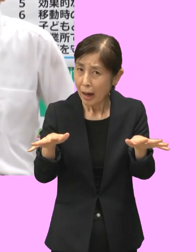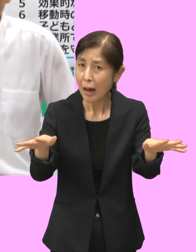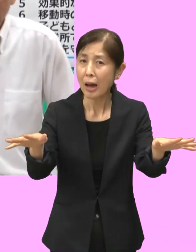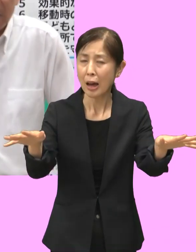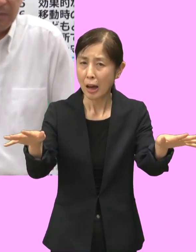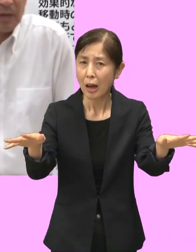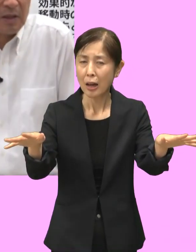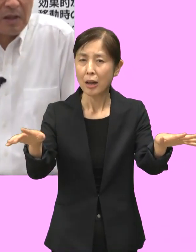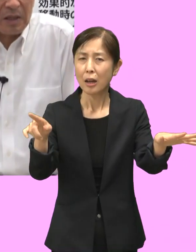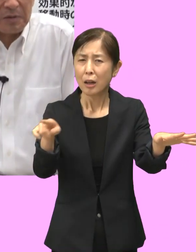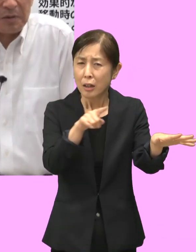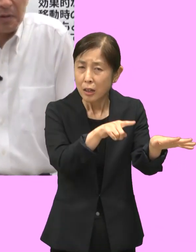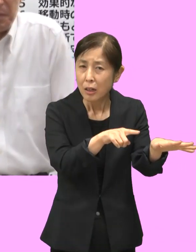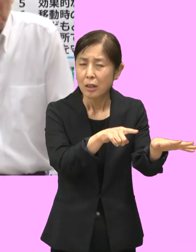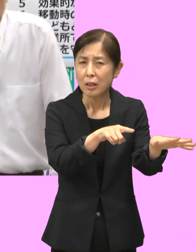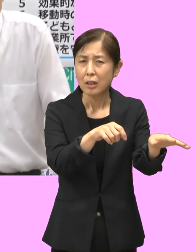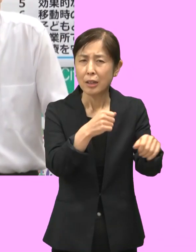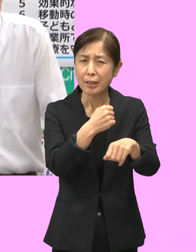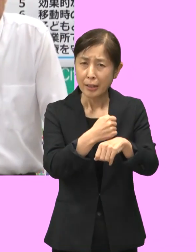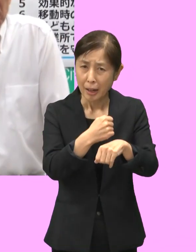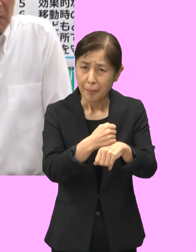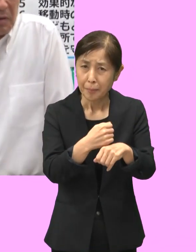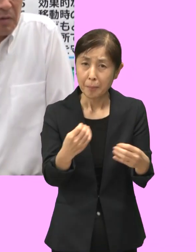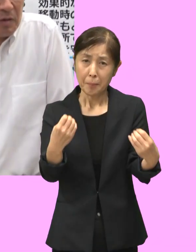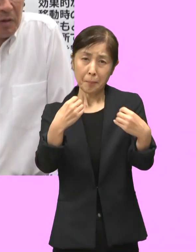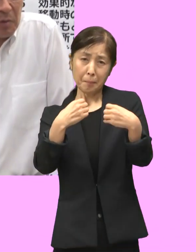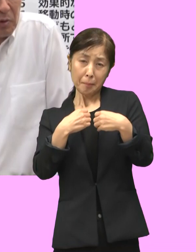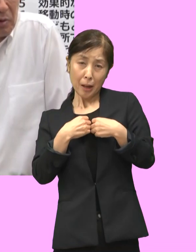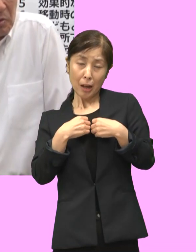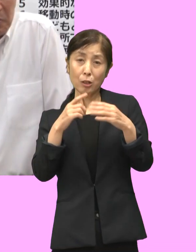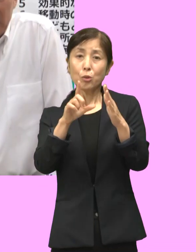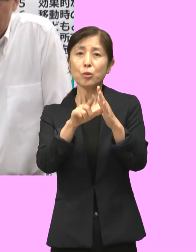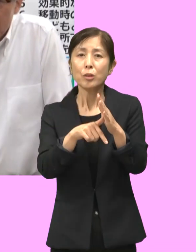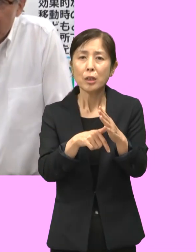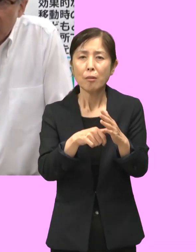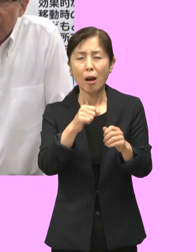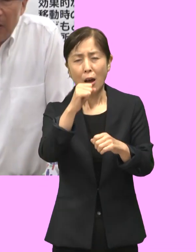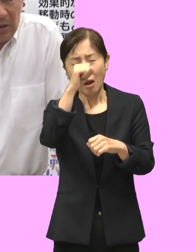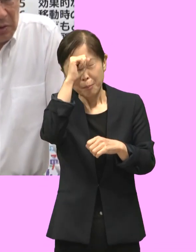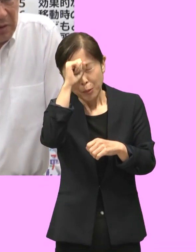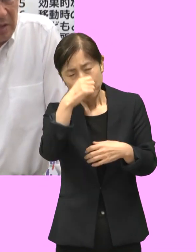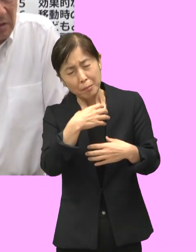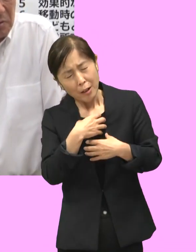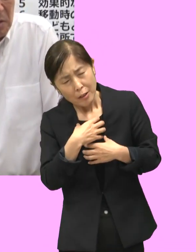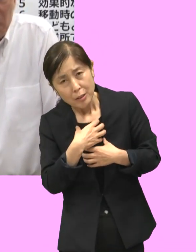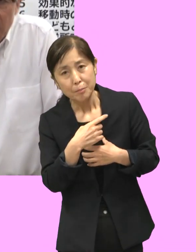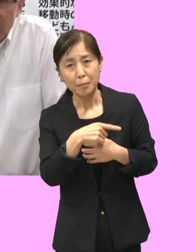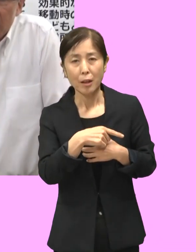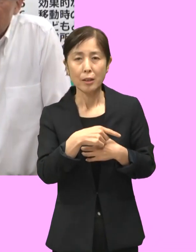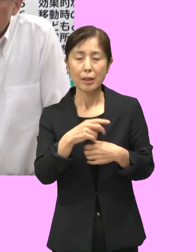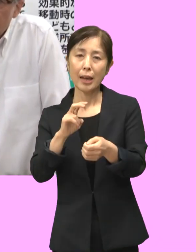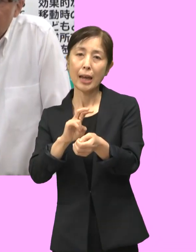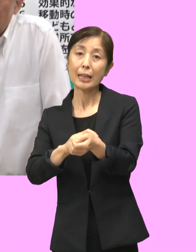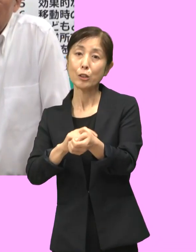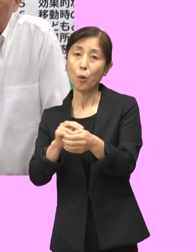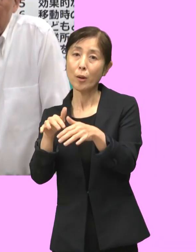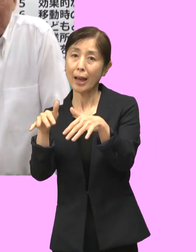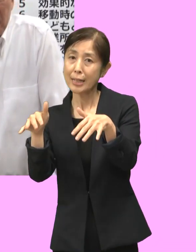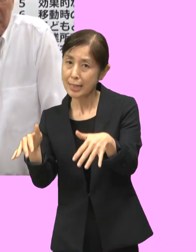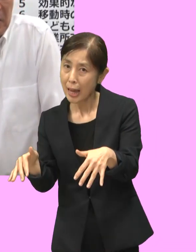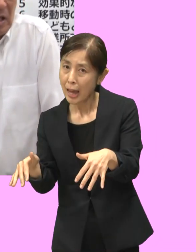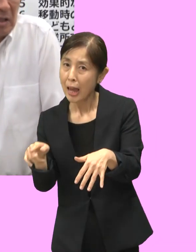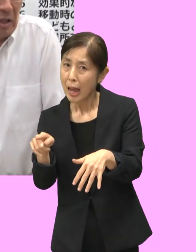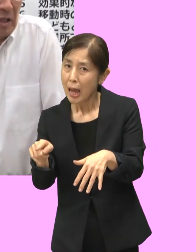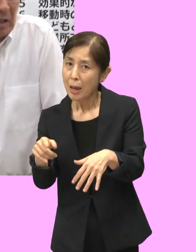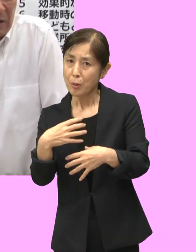これはまたお一人お一人の病状もそうでありますし、医療体制としても非常に重